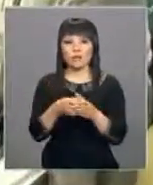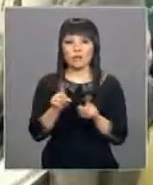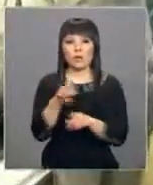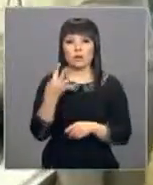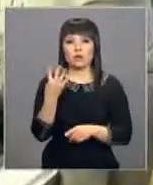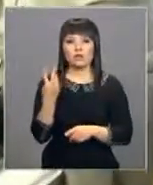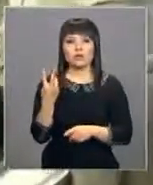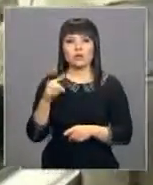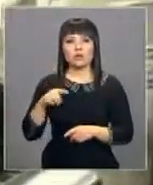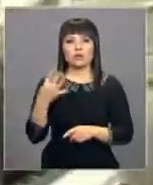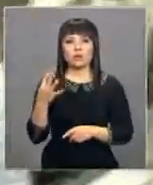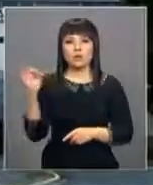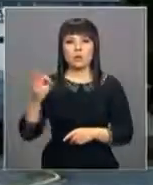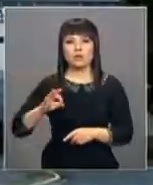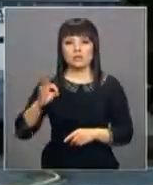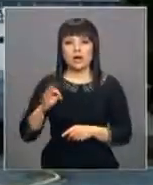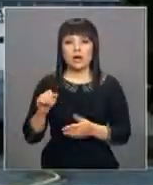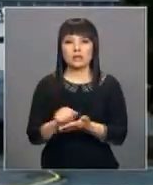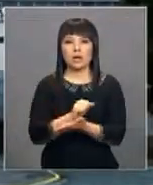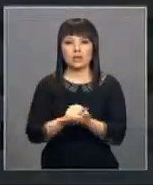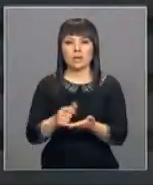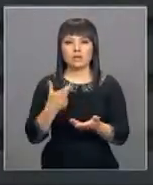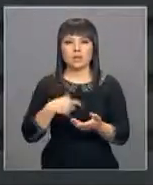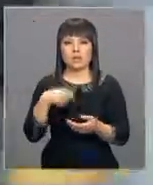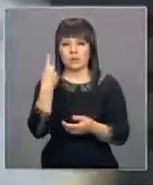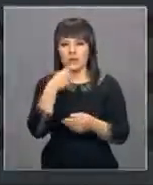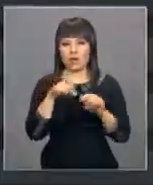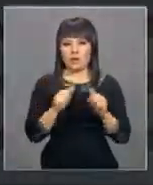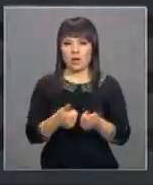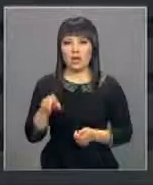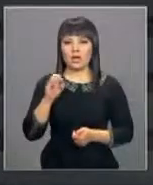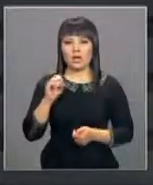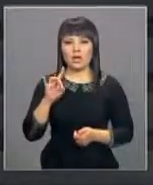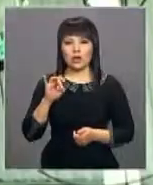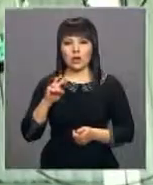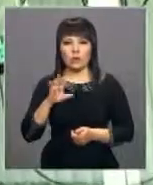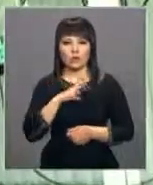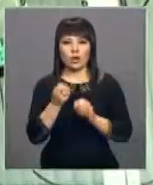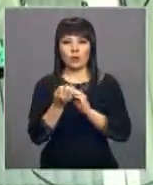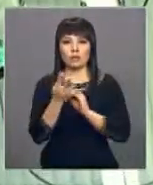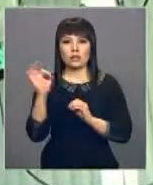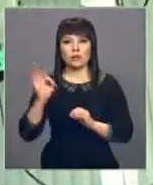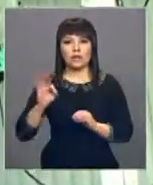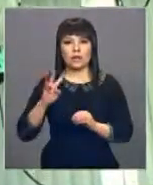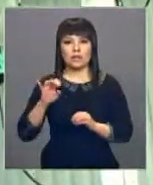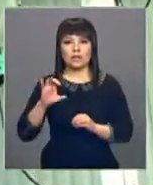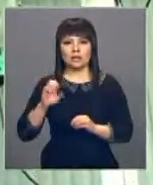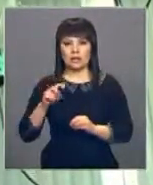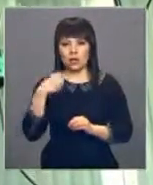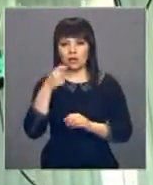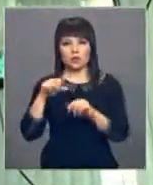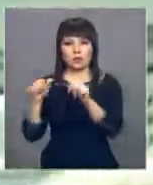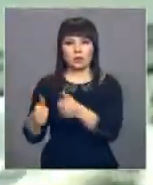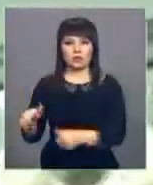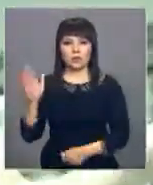компанияның 43,4% акциясына ие болса, Реноның 15% акциясы Nissan компаниясының